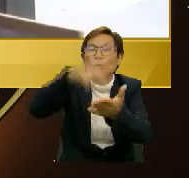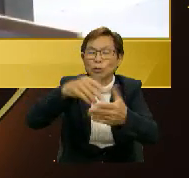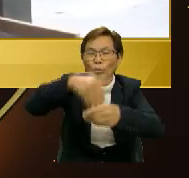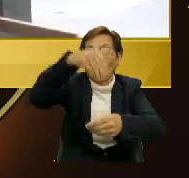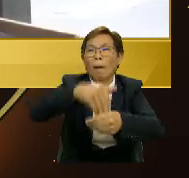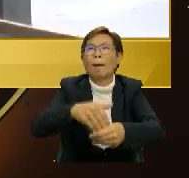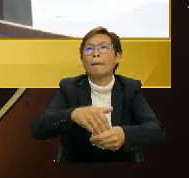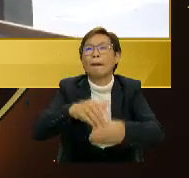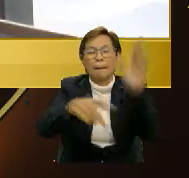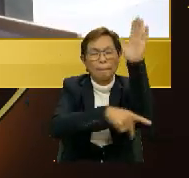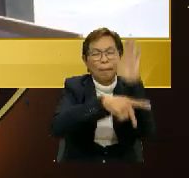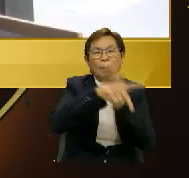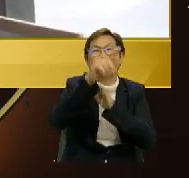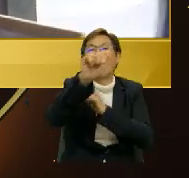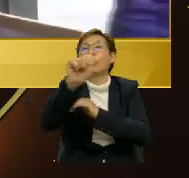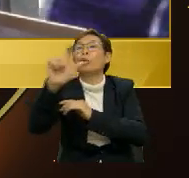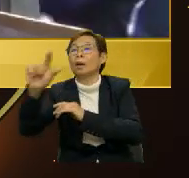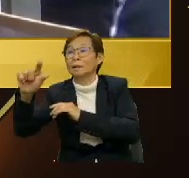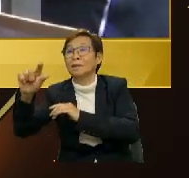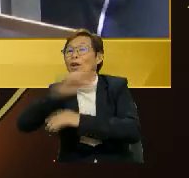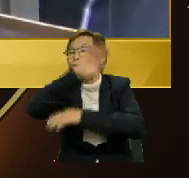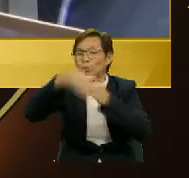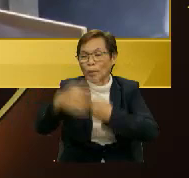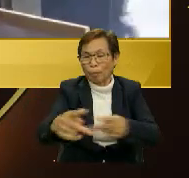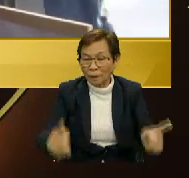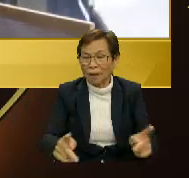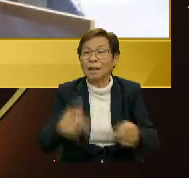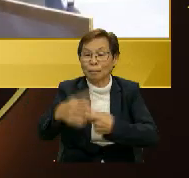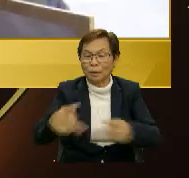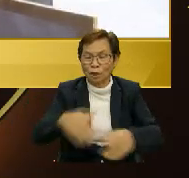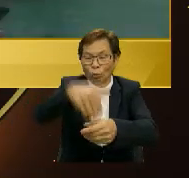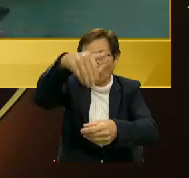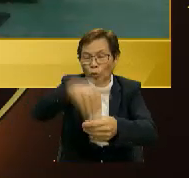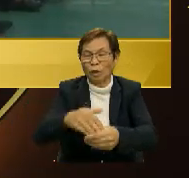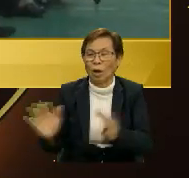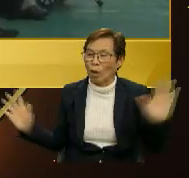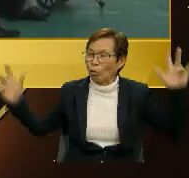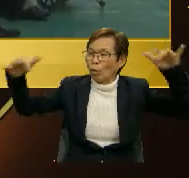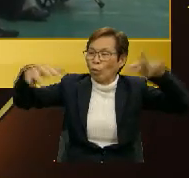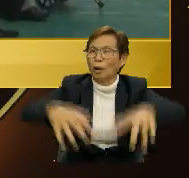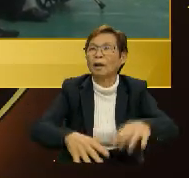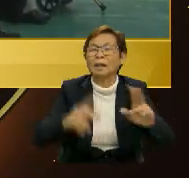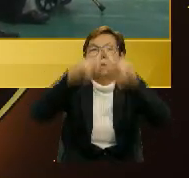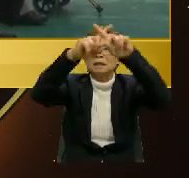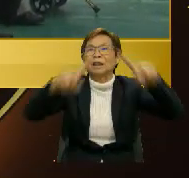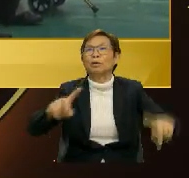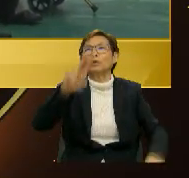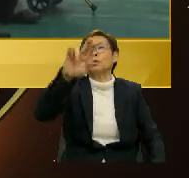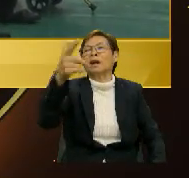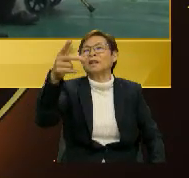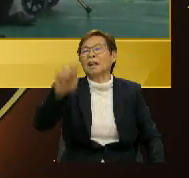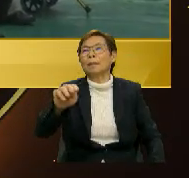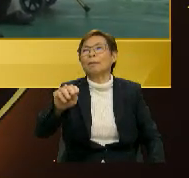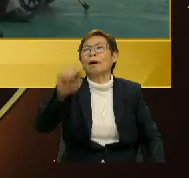di sekitar Parlimen Alor Gajah pada awal pagi tadi. Dan kesemua peti undi tersebut yang sebelum ini dikumpulkan di Dewan Taman Sari UiTM Melaka Kampus